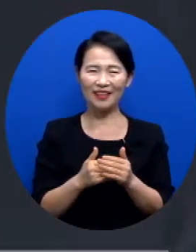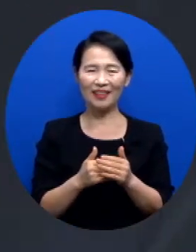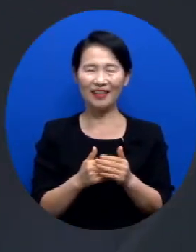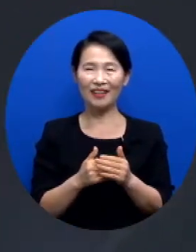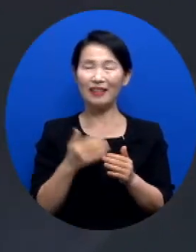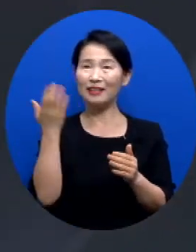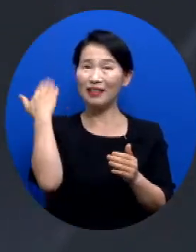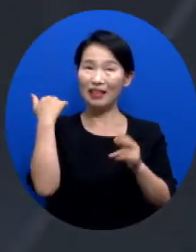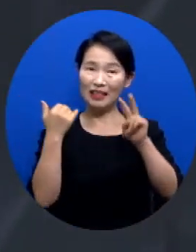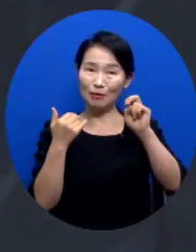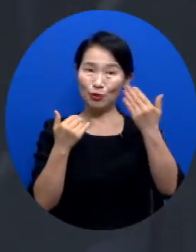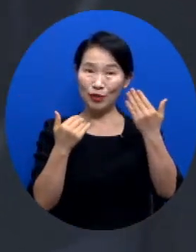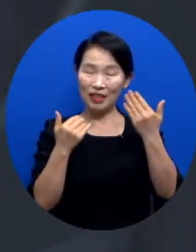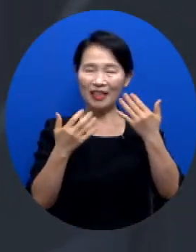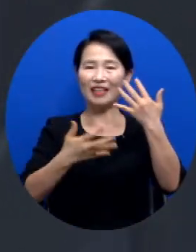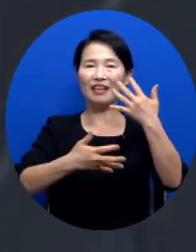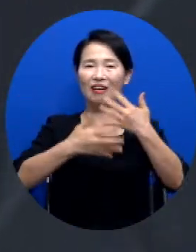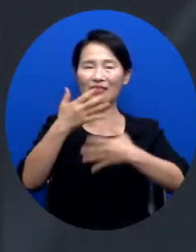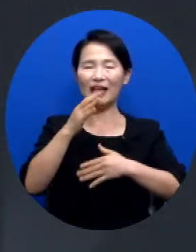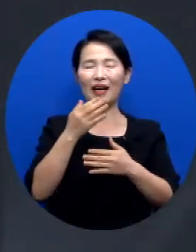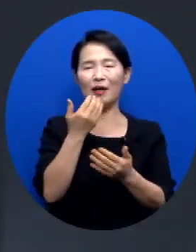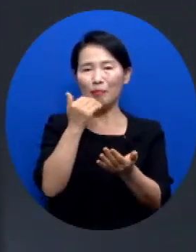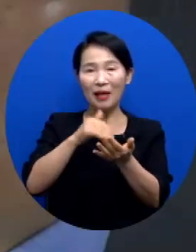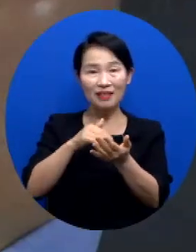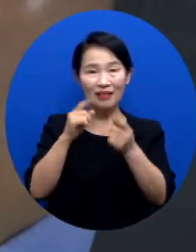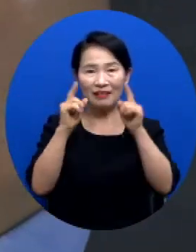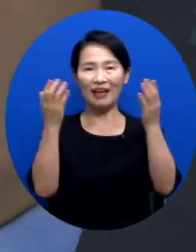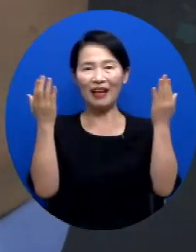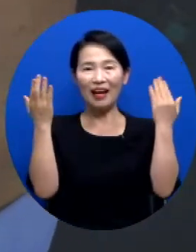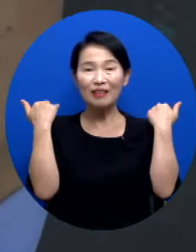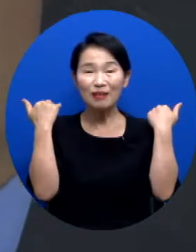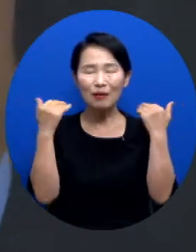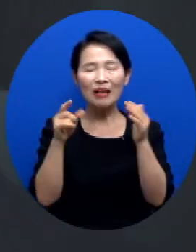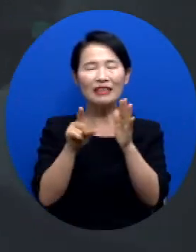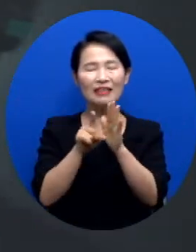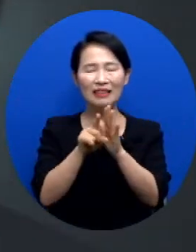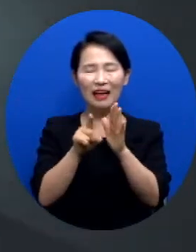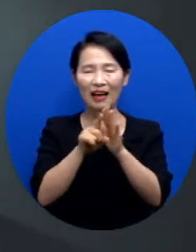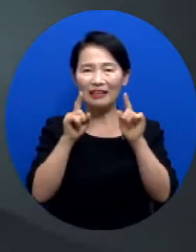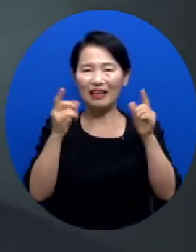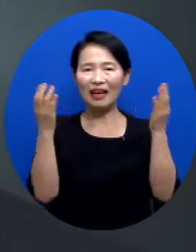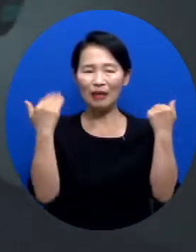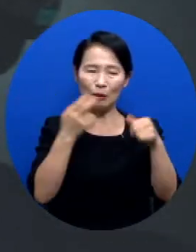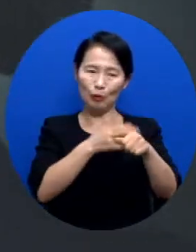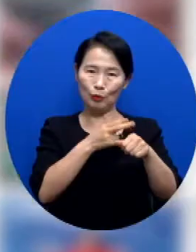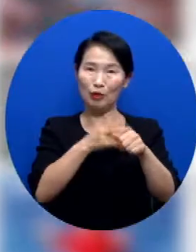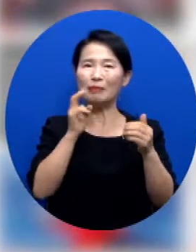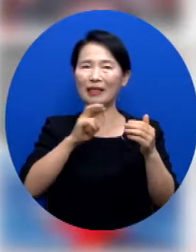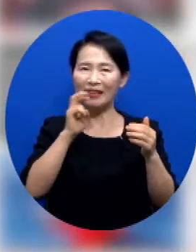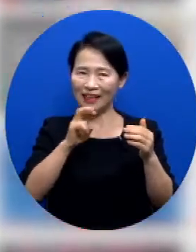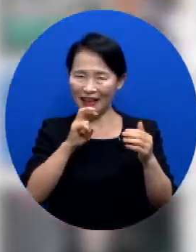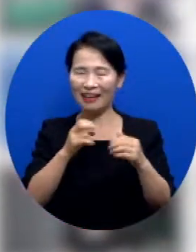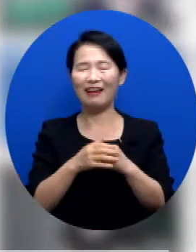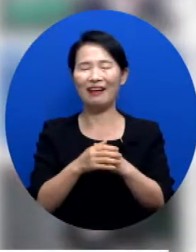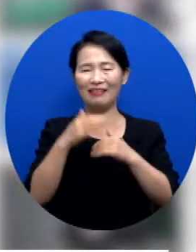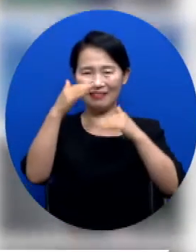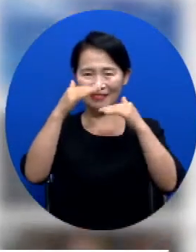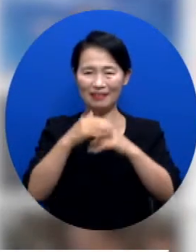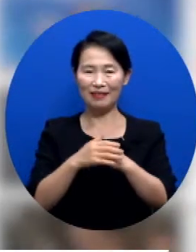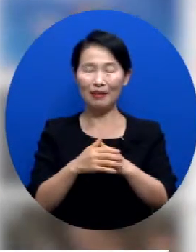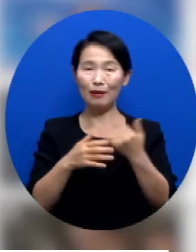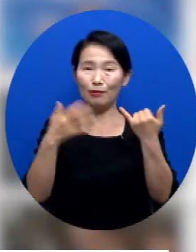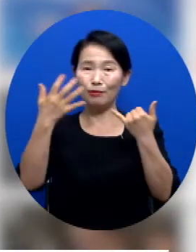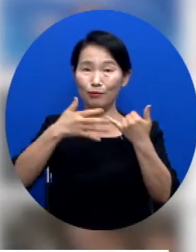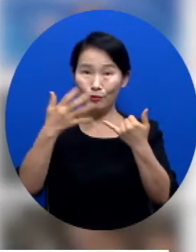지난 29일 올라온 백석대학교 신학대학원 교수들의 찬양 영상 중 일부입니다. 유튜브에 올라온